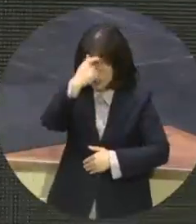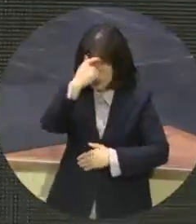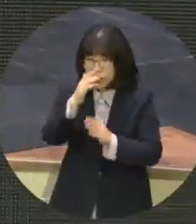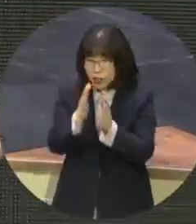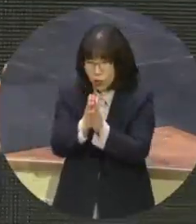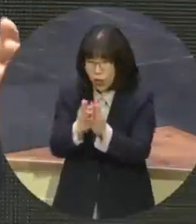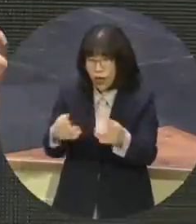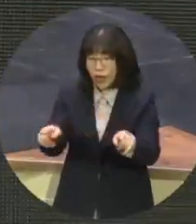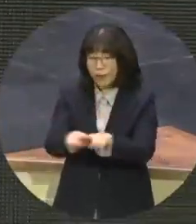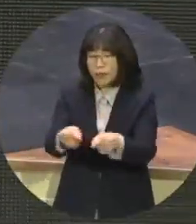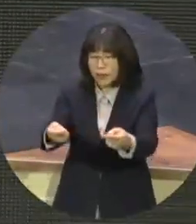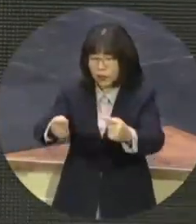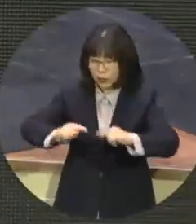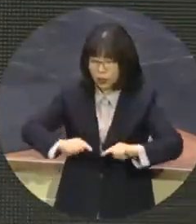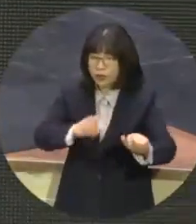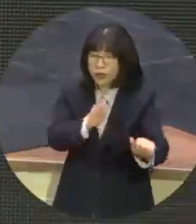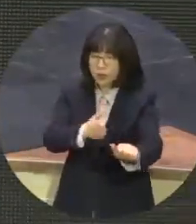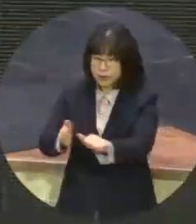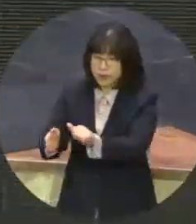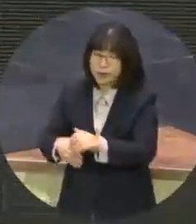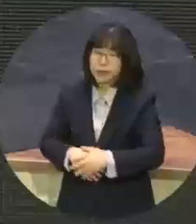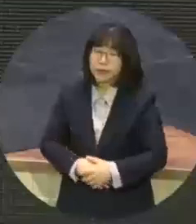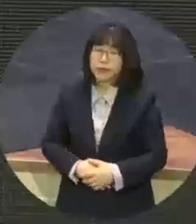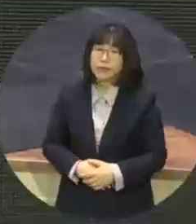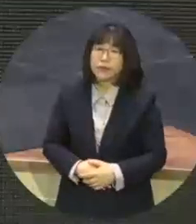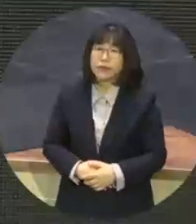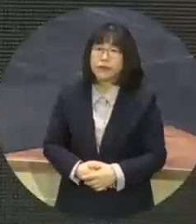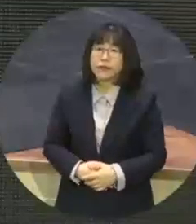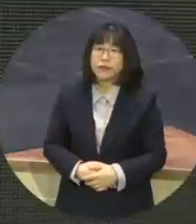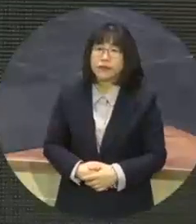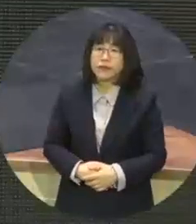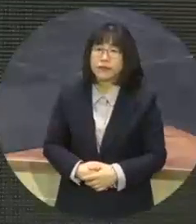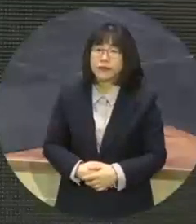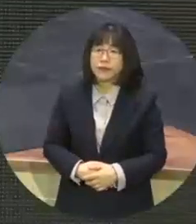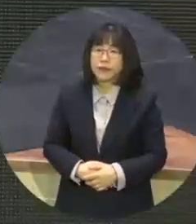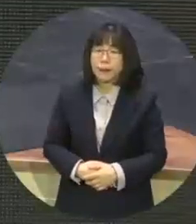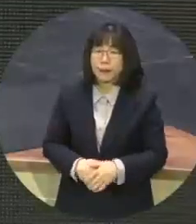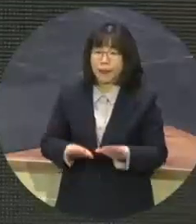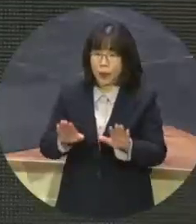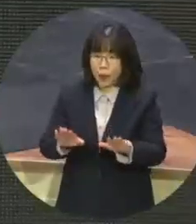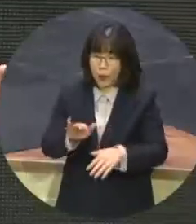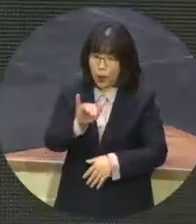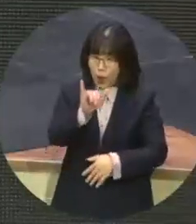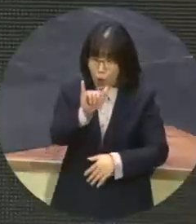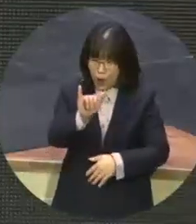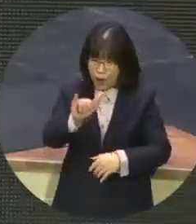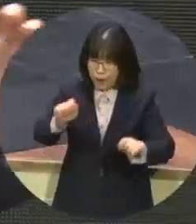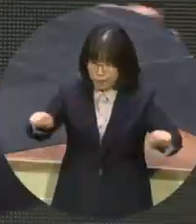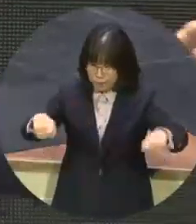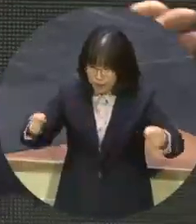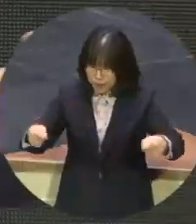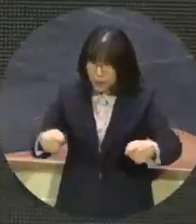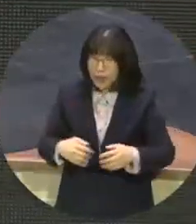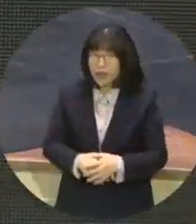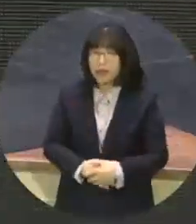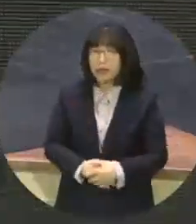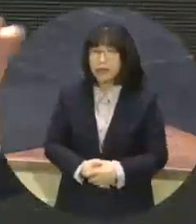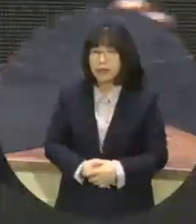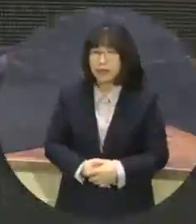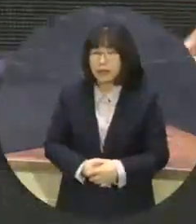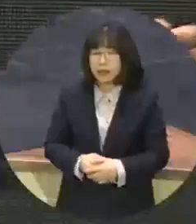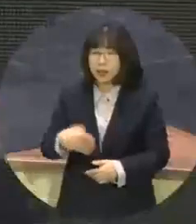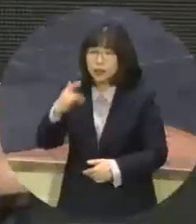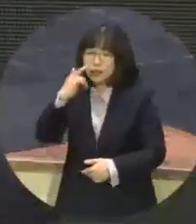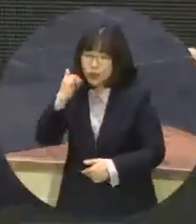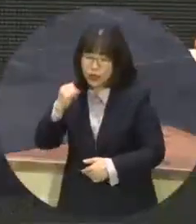바랍니다. 영적 부흥을 위해서. 자, 그래서 우리 영계 모든 성도들 이번 이후에 이 와이 페스티벌을 위해서 부모들이 아이들을 도와주고